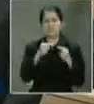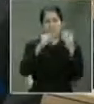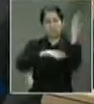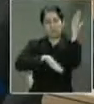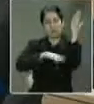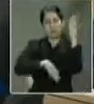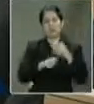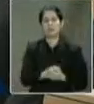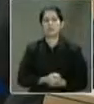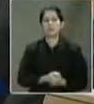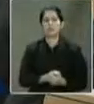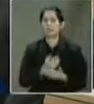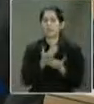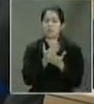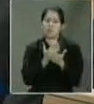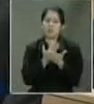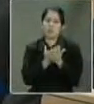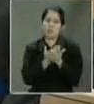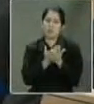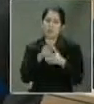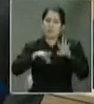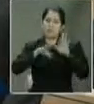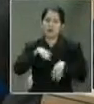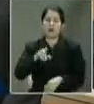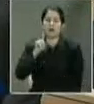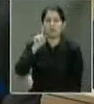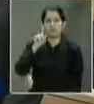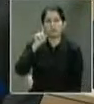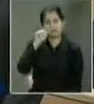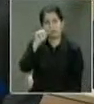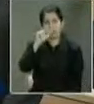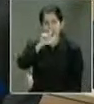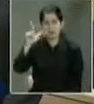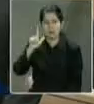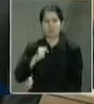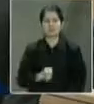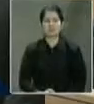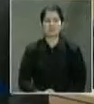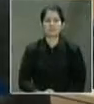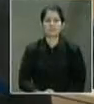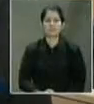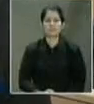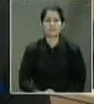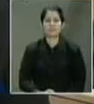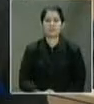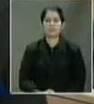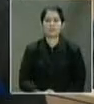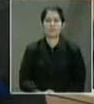น่ะทรัพย์สินเป็นแสนล้านถ้าตรงไปตรงมาตรวจสอบท่านประธานครับ